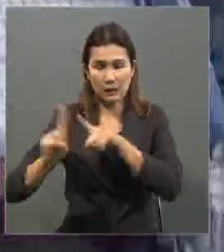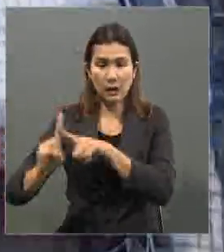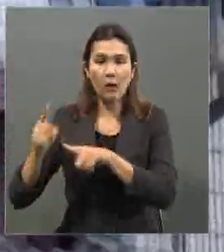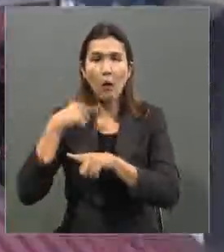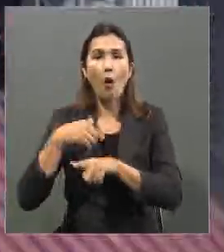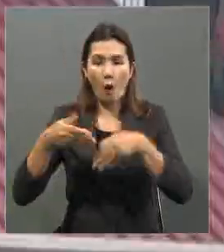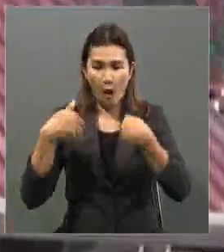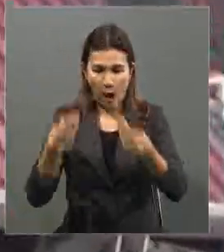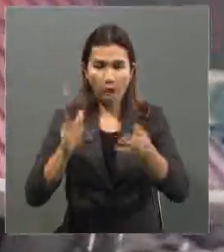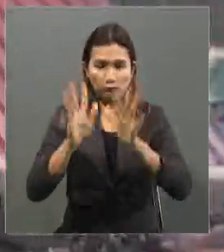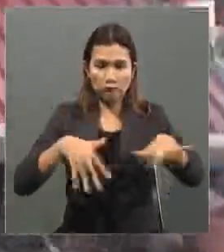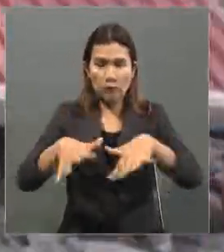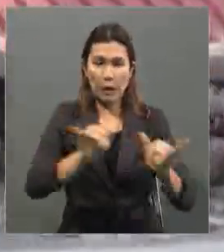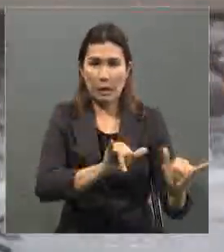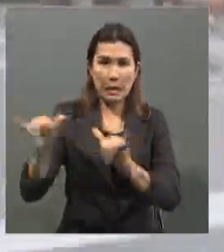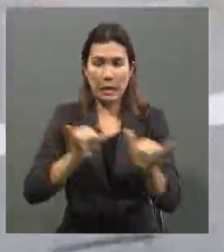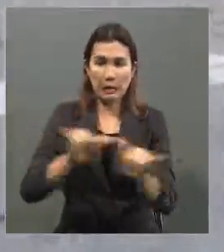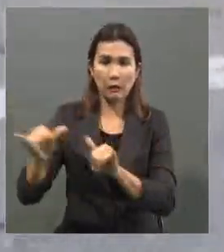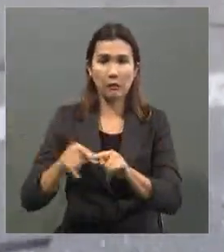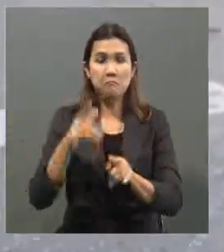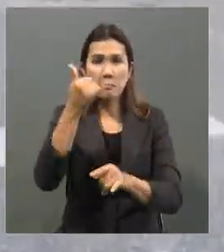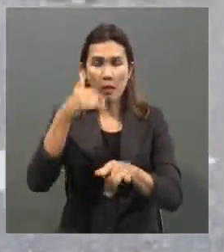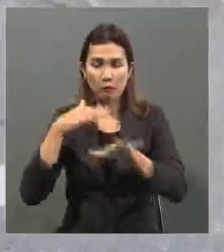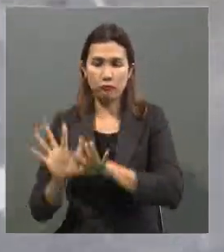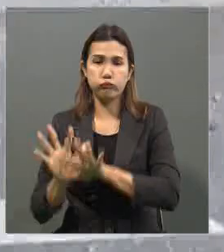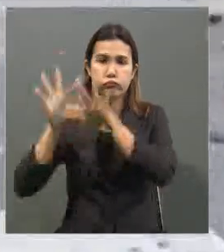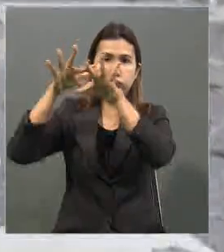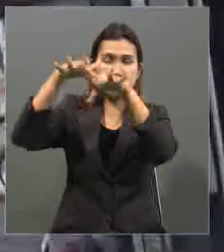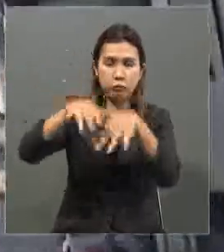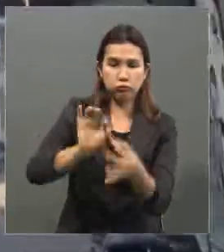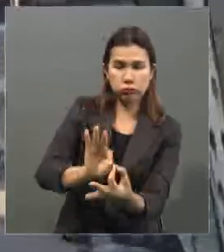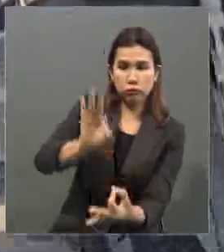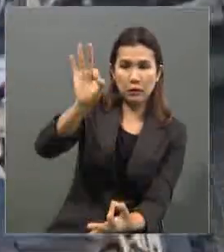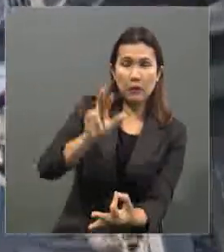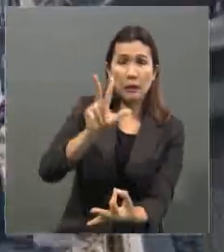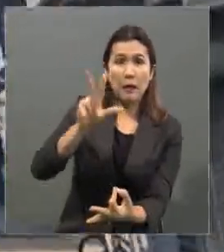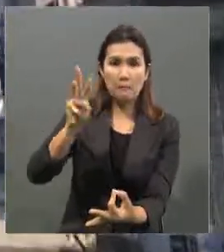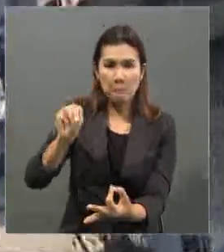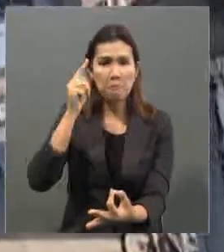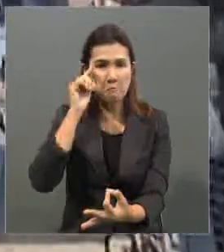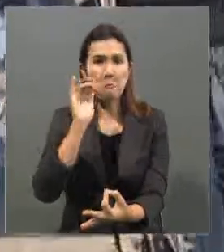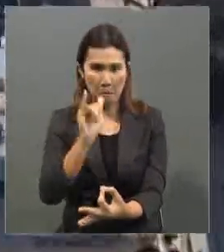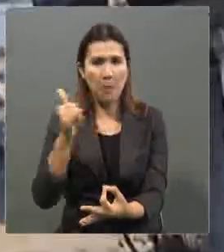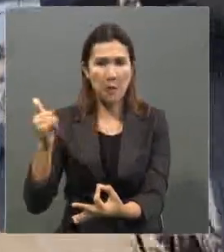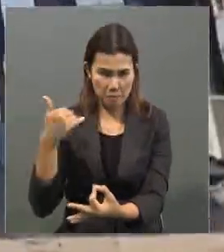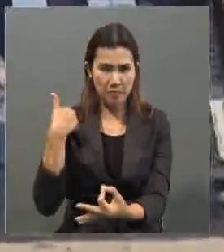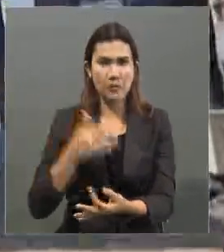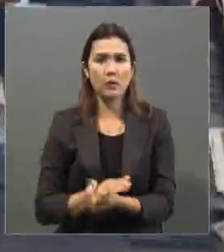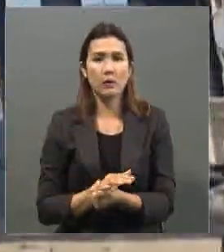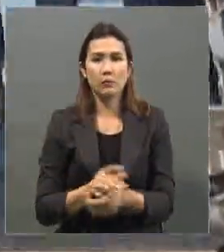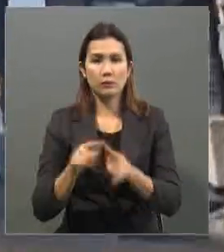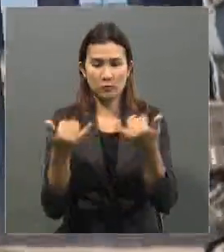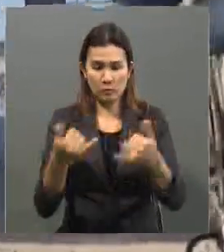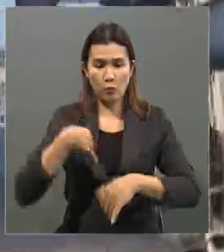อพยพทันทีค่ะคาดการณ์กันว่าคลื่นเนี่ยอาจจะสูงถึง 3เมตแล้วก็อาจจะสูงกว่าที่คาดการณ์ไว้ในบางพื้นที่ด้วยโดย